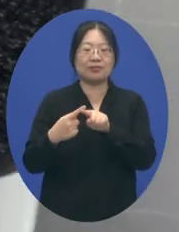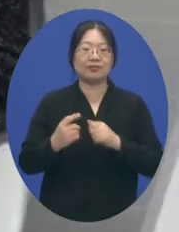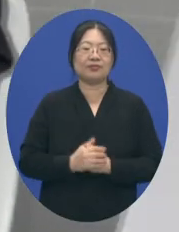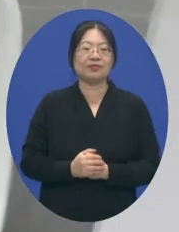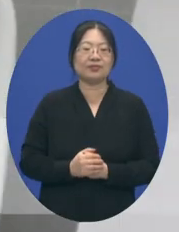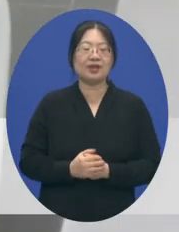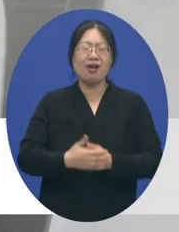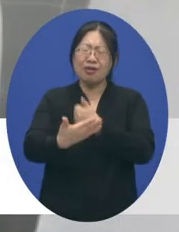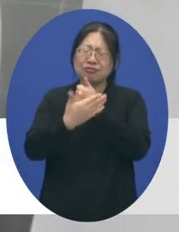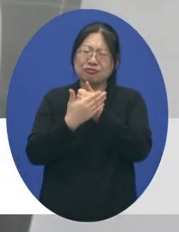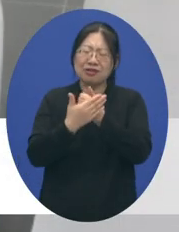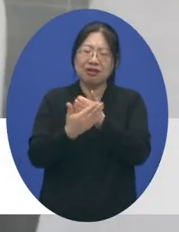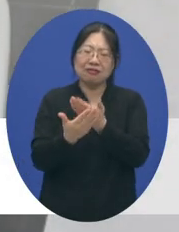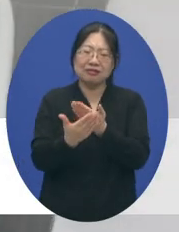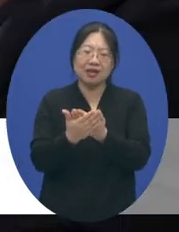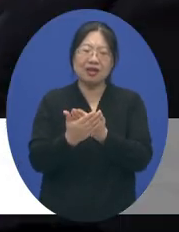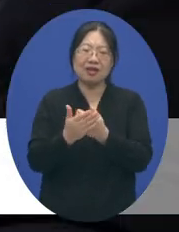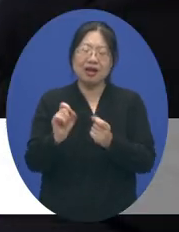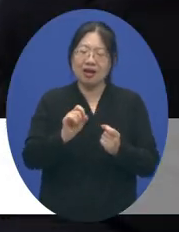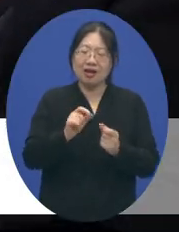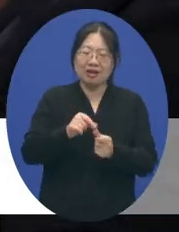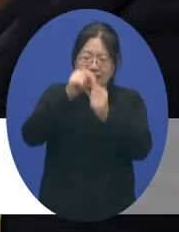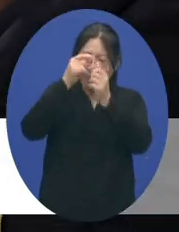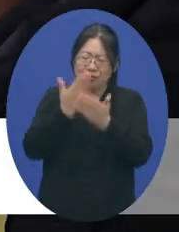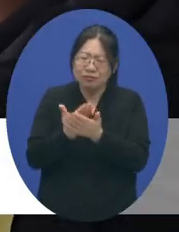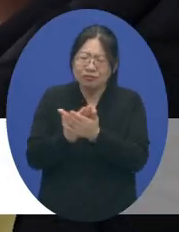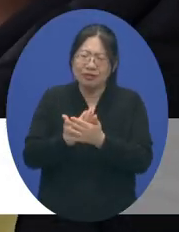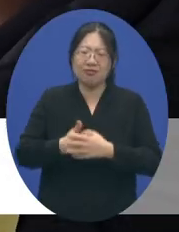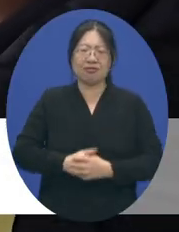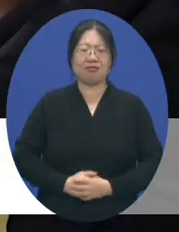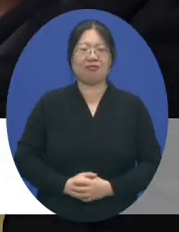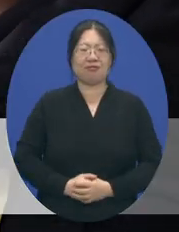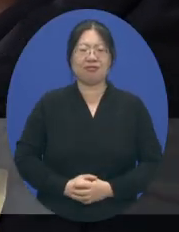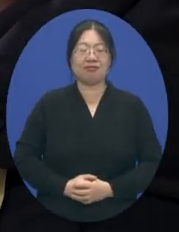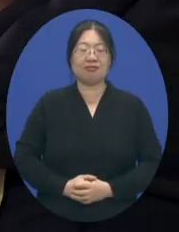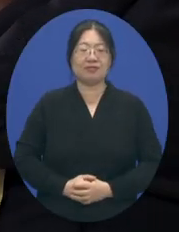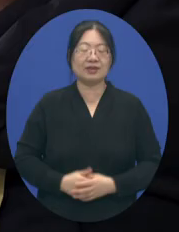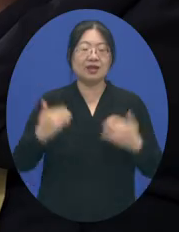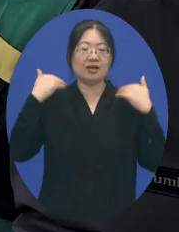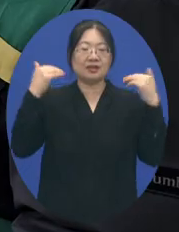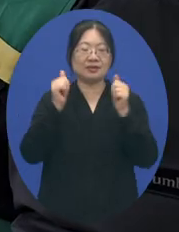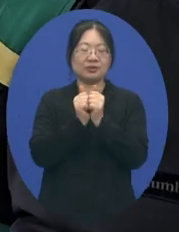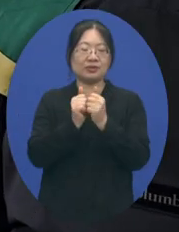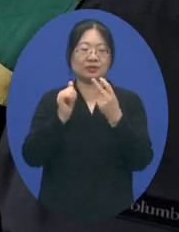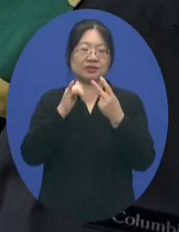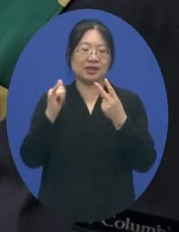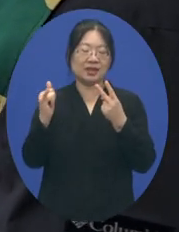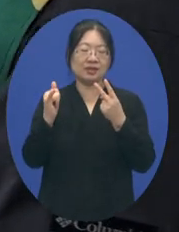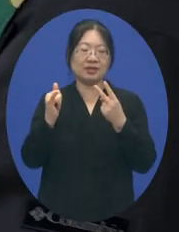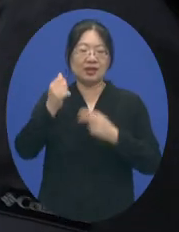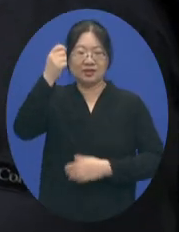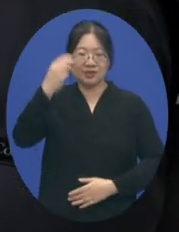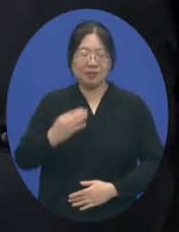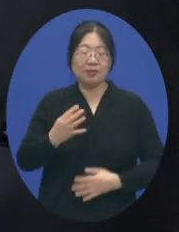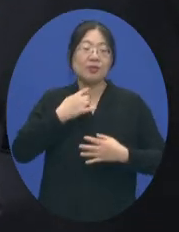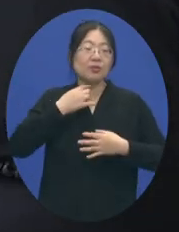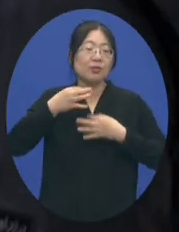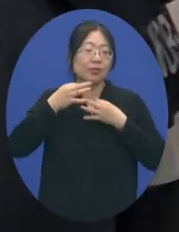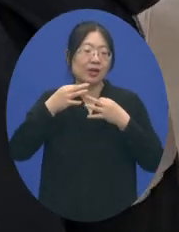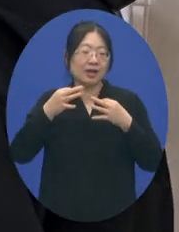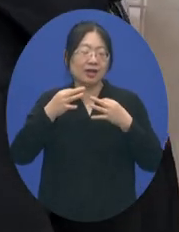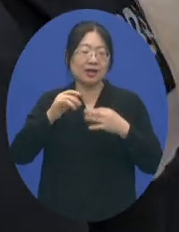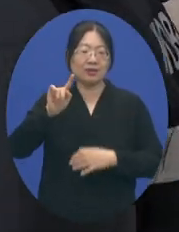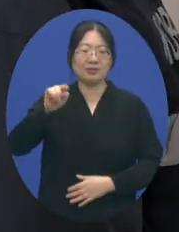마찬가지입니다 주세요 려주세요 성인 남성 둘이 힘껏 여러 번